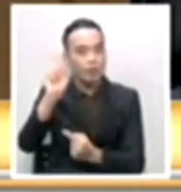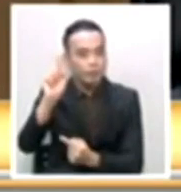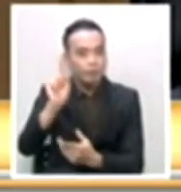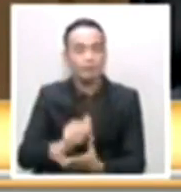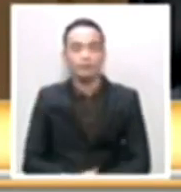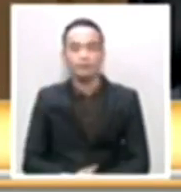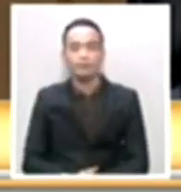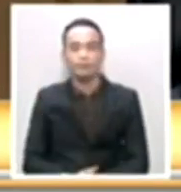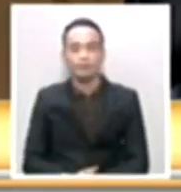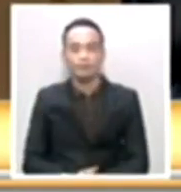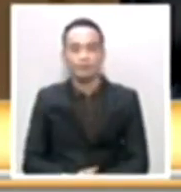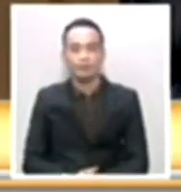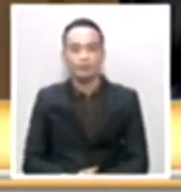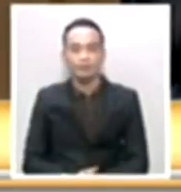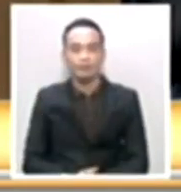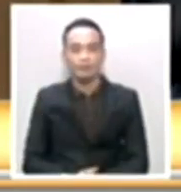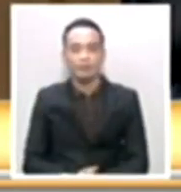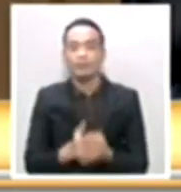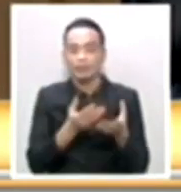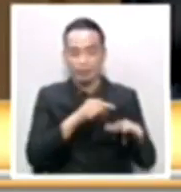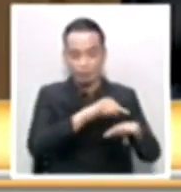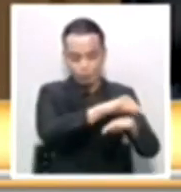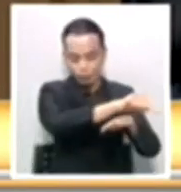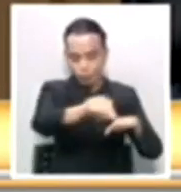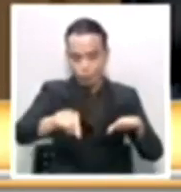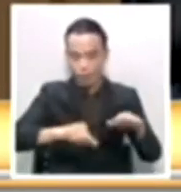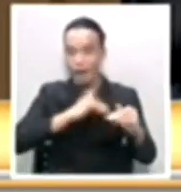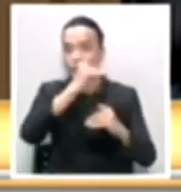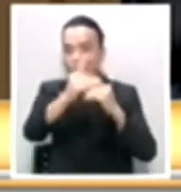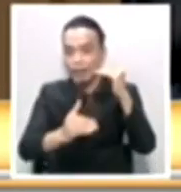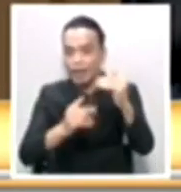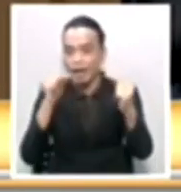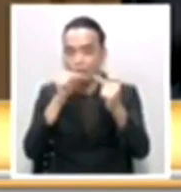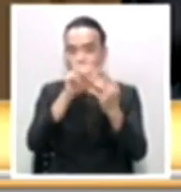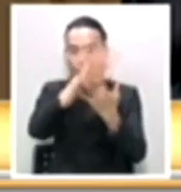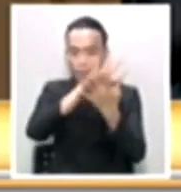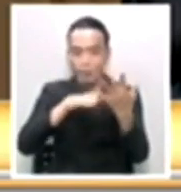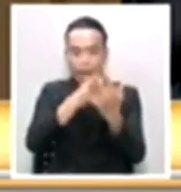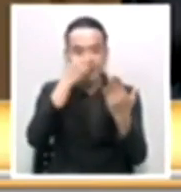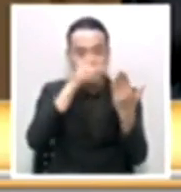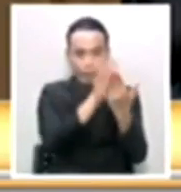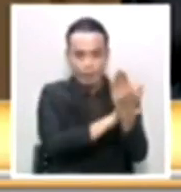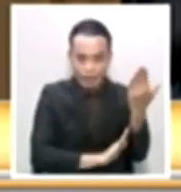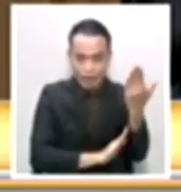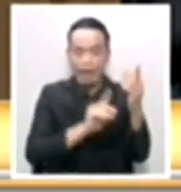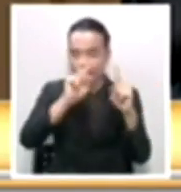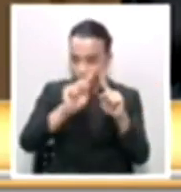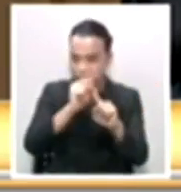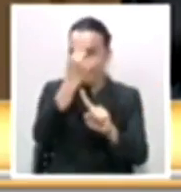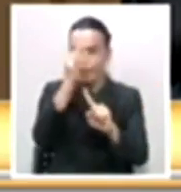ของการไปพัฒนาพื้นที่โดยเรื่องของผังเมืองนะครับเรื่องแรกเลยพื้นที่ทั้งหม